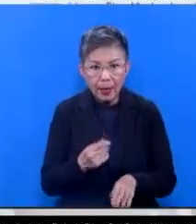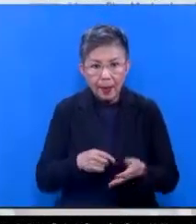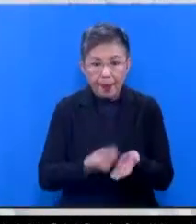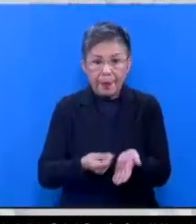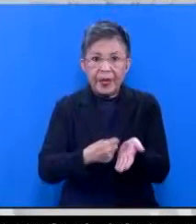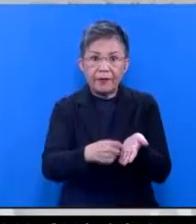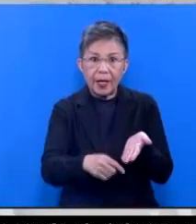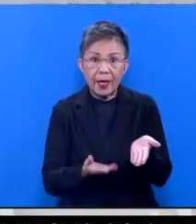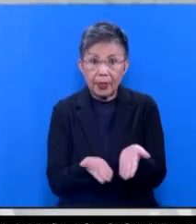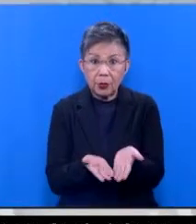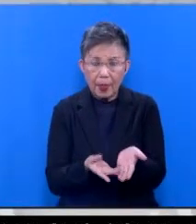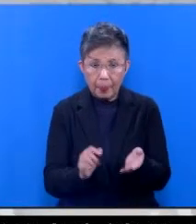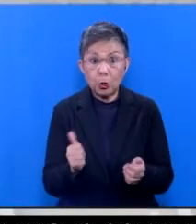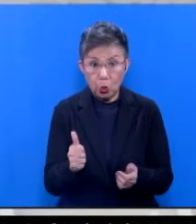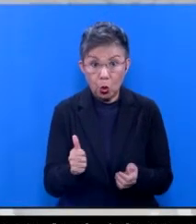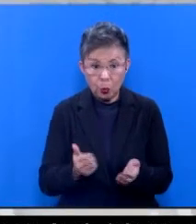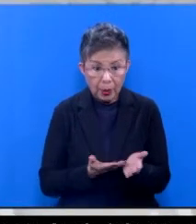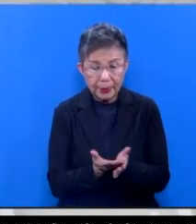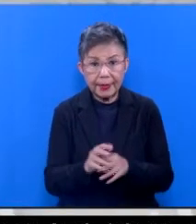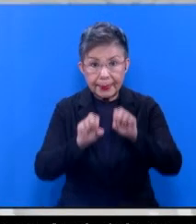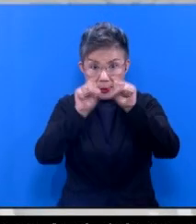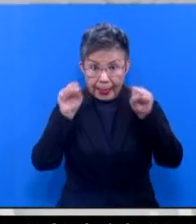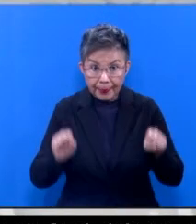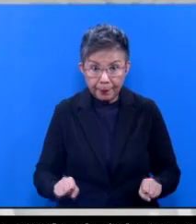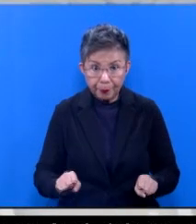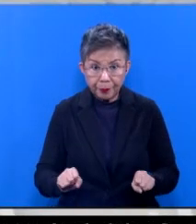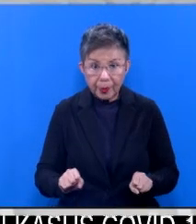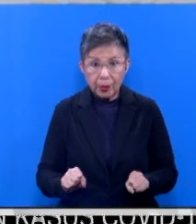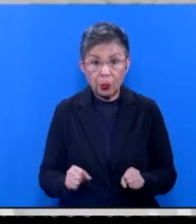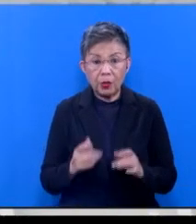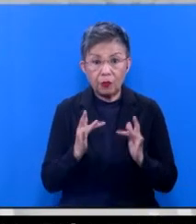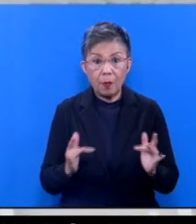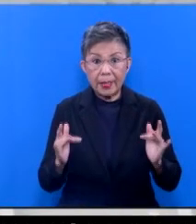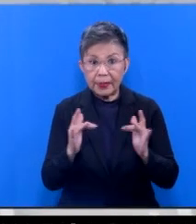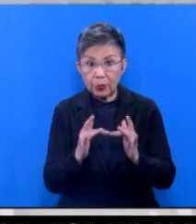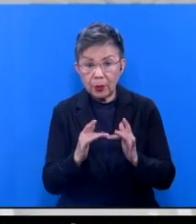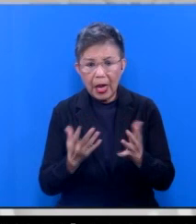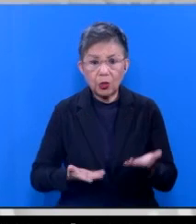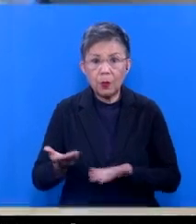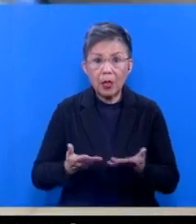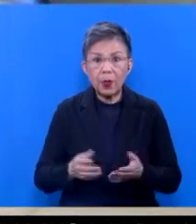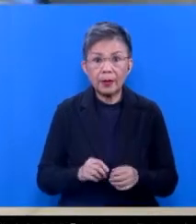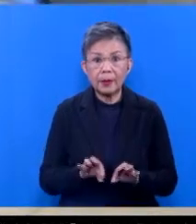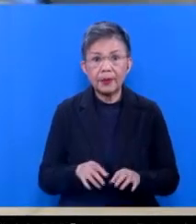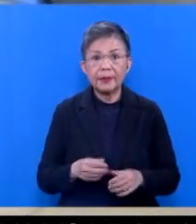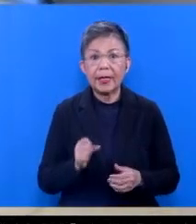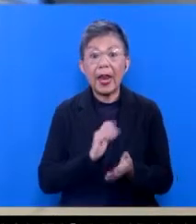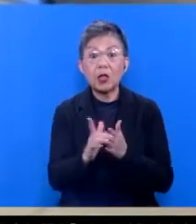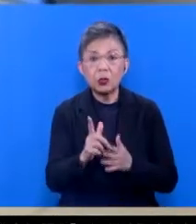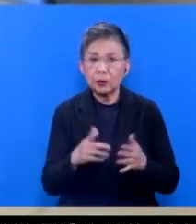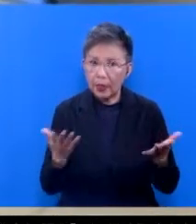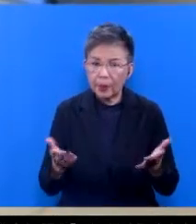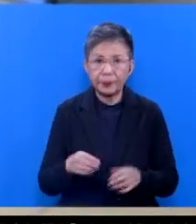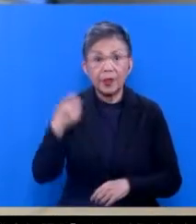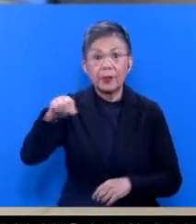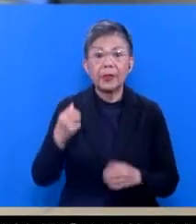itu apakah memang sudah melalui sistem dengan mengupdate sistem informasi ataukah dilakukan secara manual.